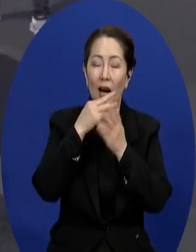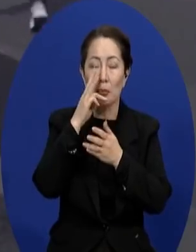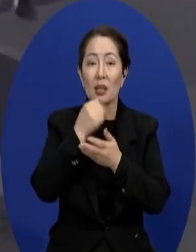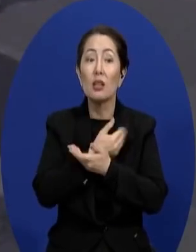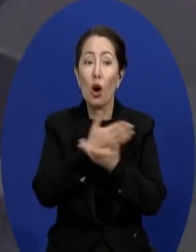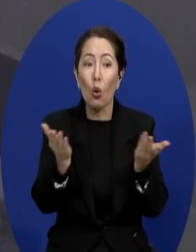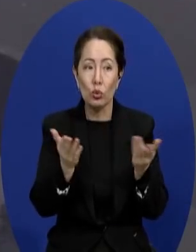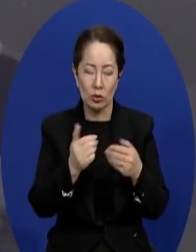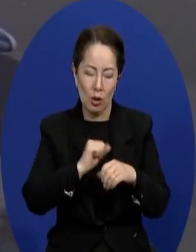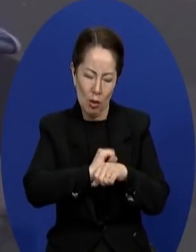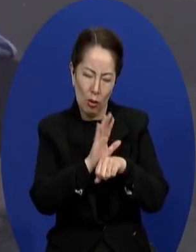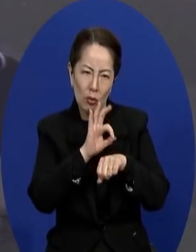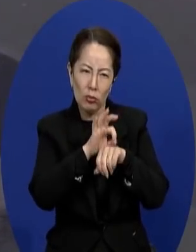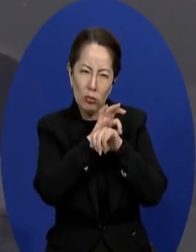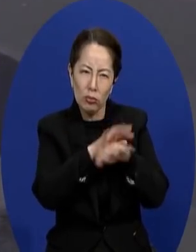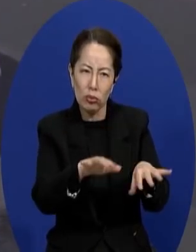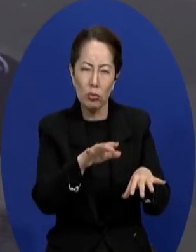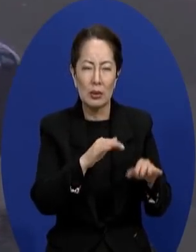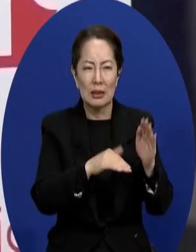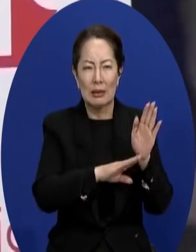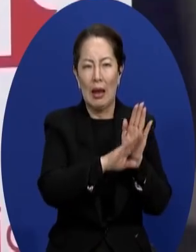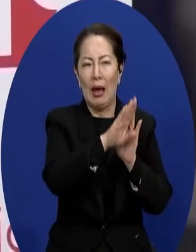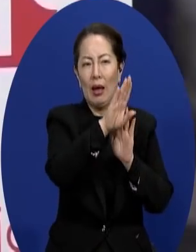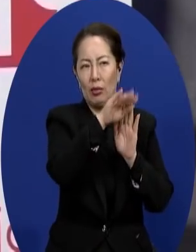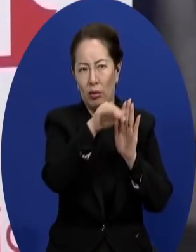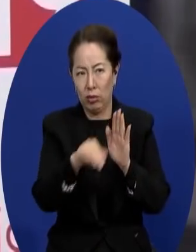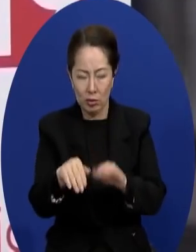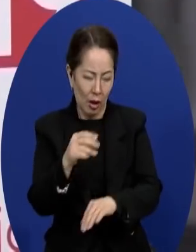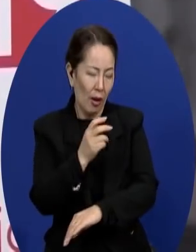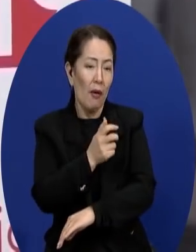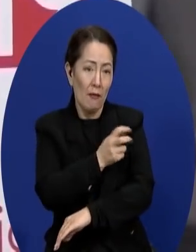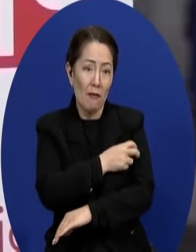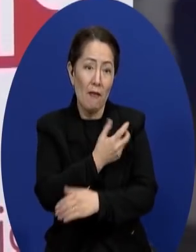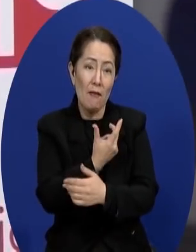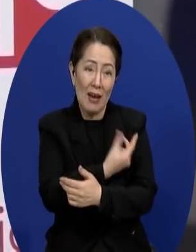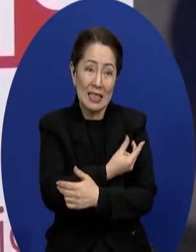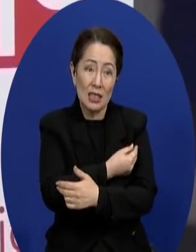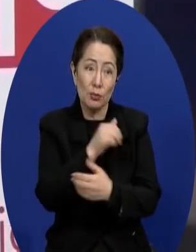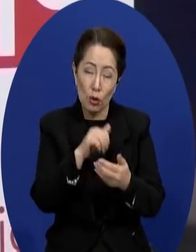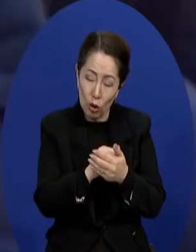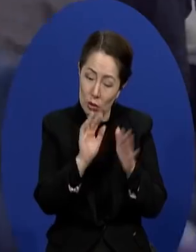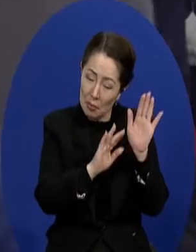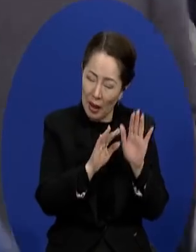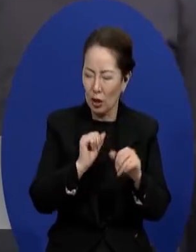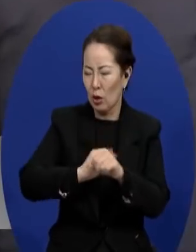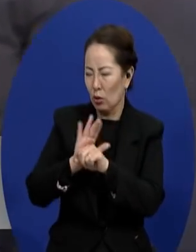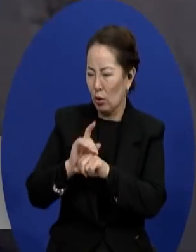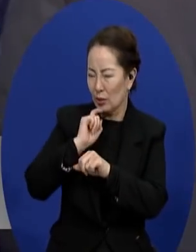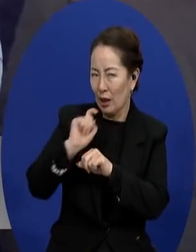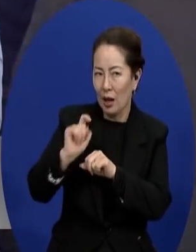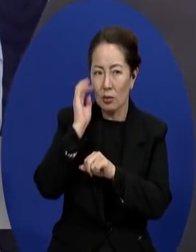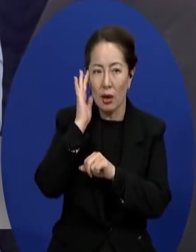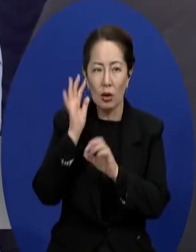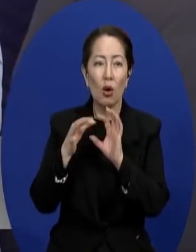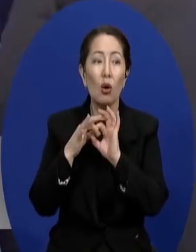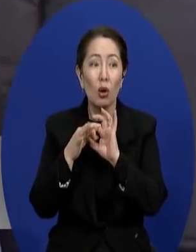За тархалтын оргил үед хүрэх болоод буурах үед нь зөвхөн одоо вакцины хамрагдсан байдал болоод цардхлын эсрэг авч хэрэгжүүлж байгаа. Хариу арга